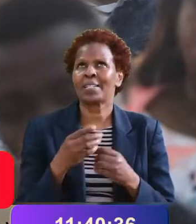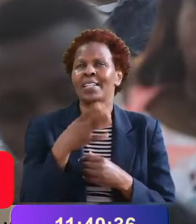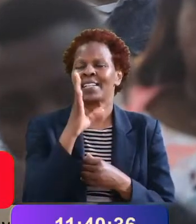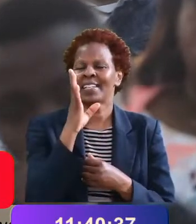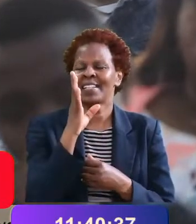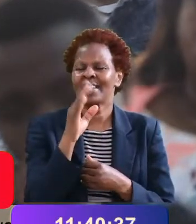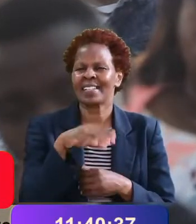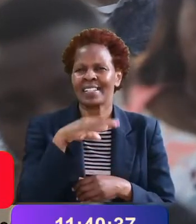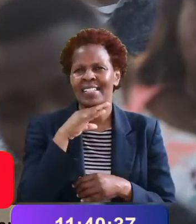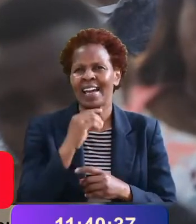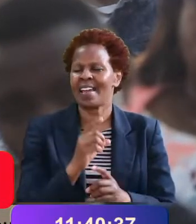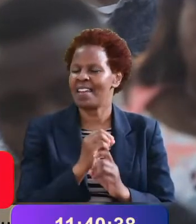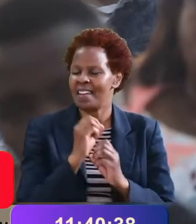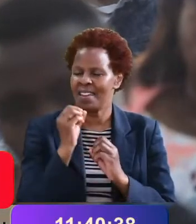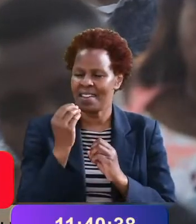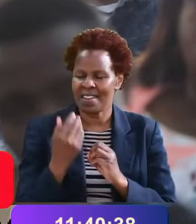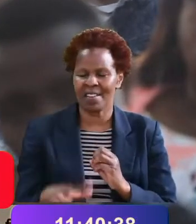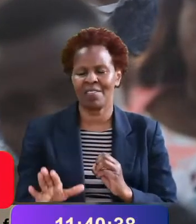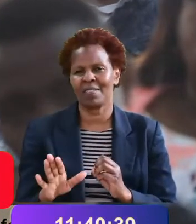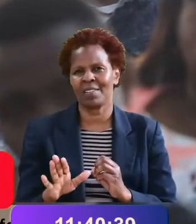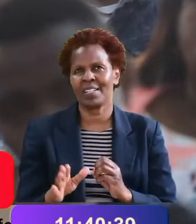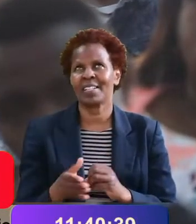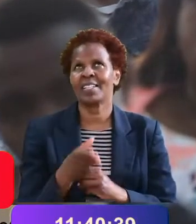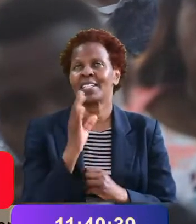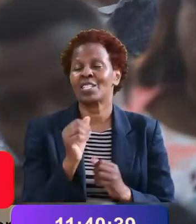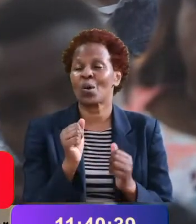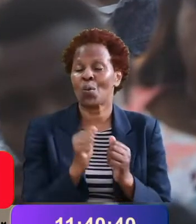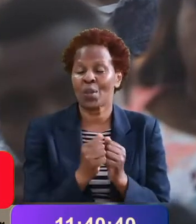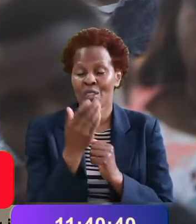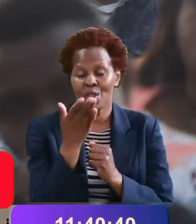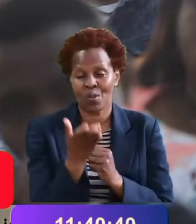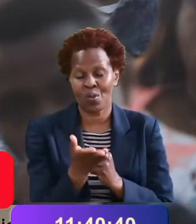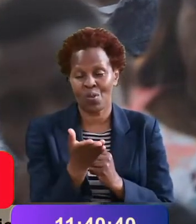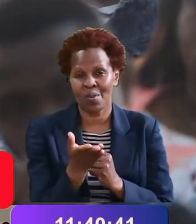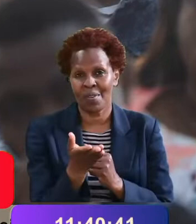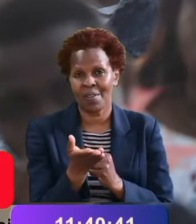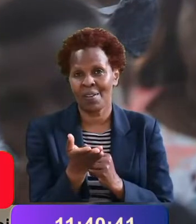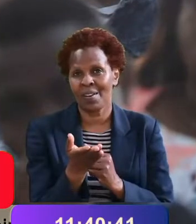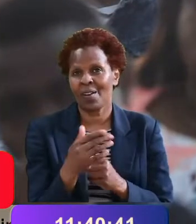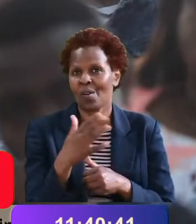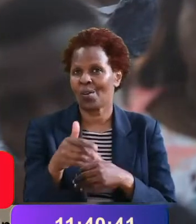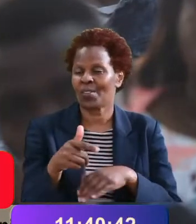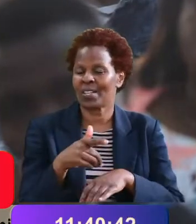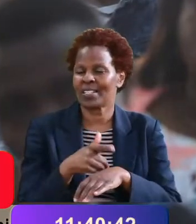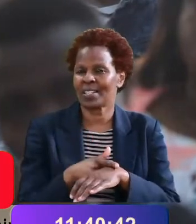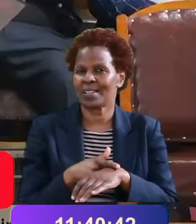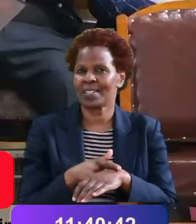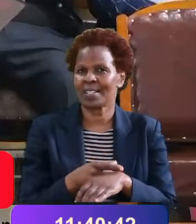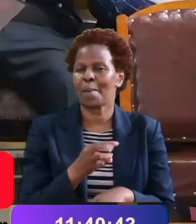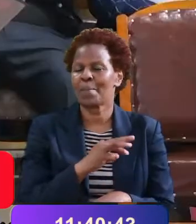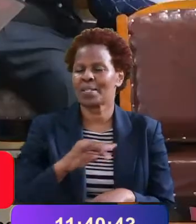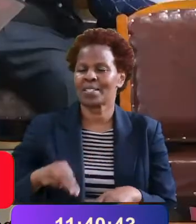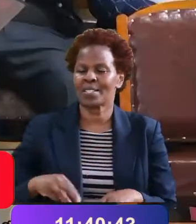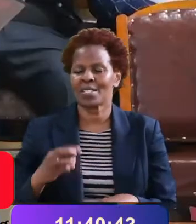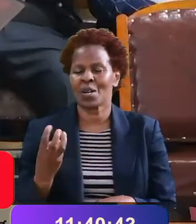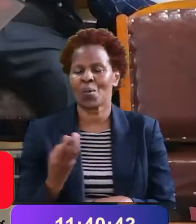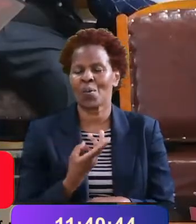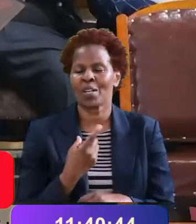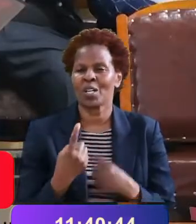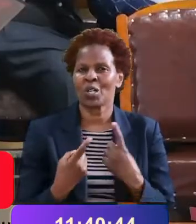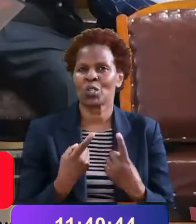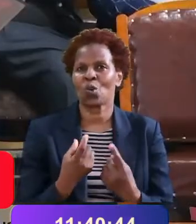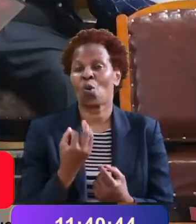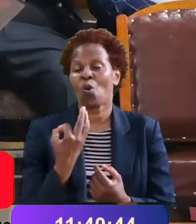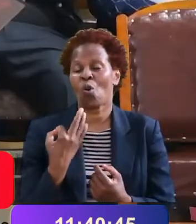Haleluya. Atakuwa nawe wakati. Huyo ndiye Masihi ambaye tunaongea juu yake. Huyo ndiye